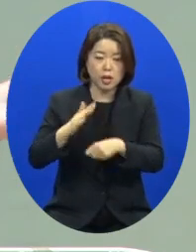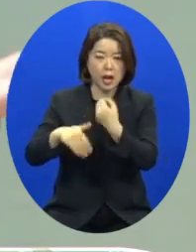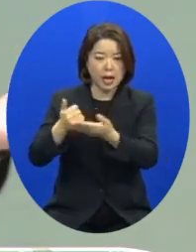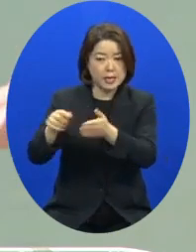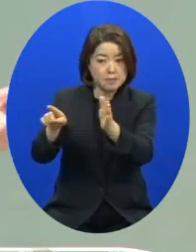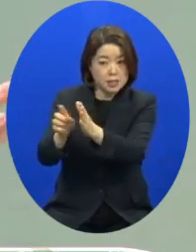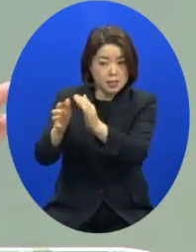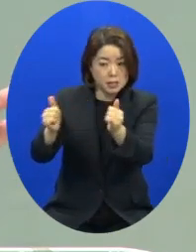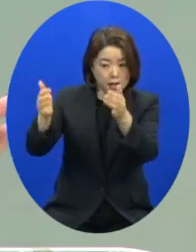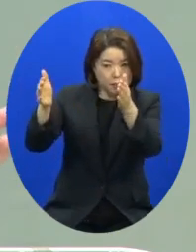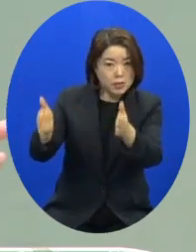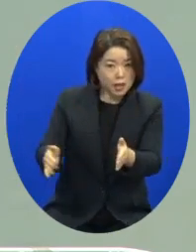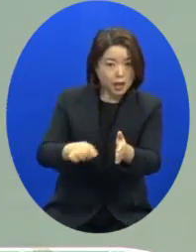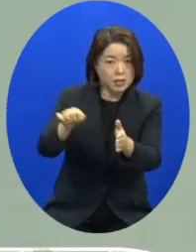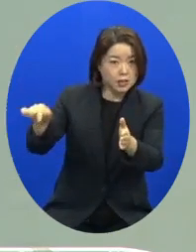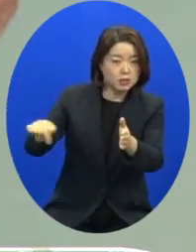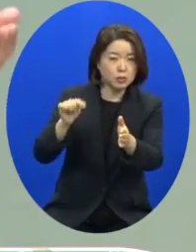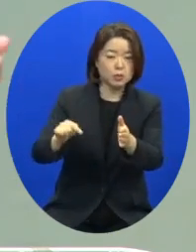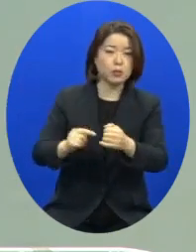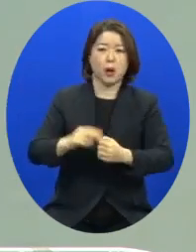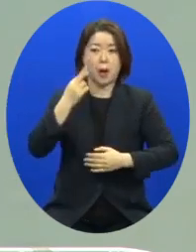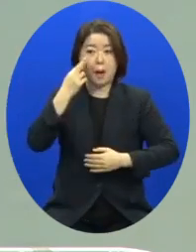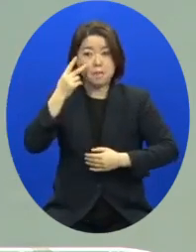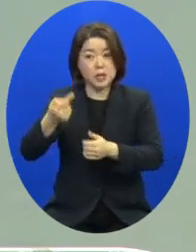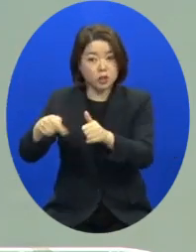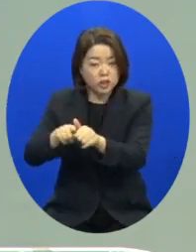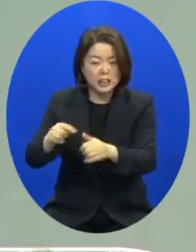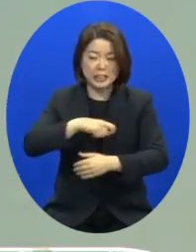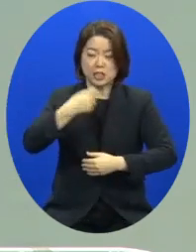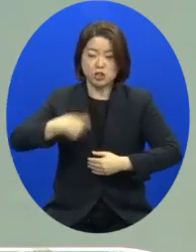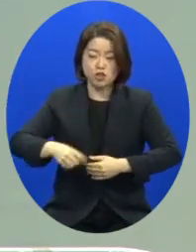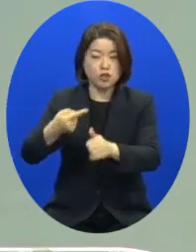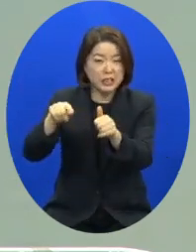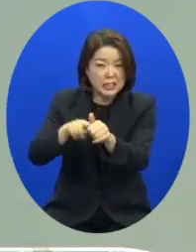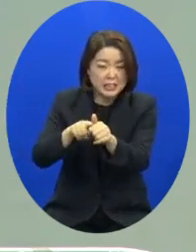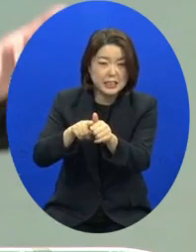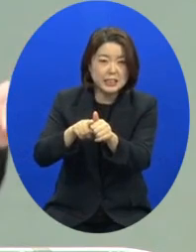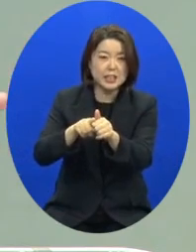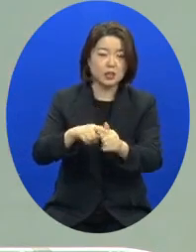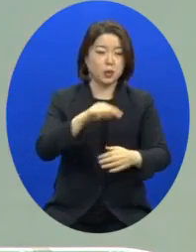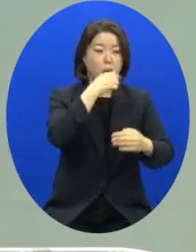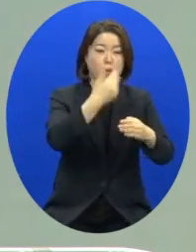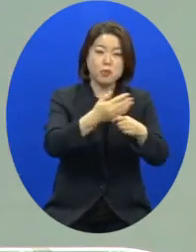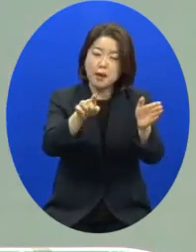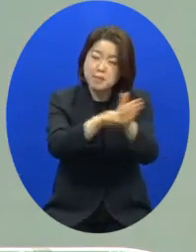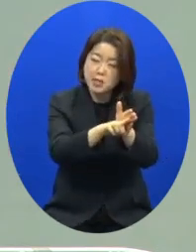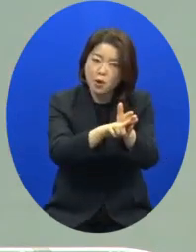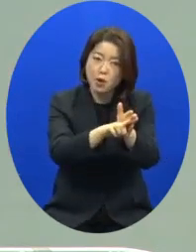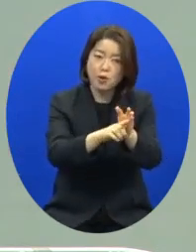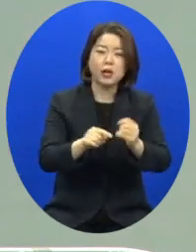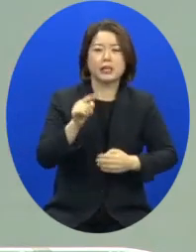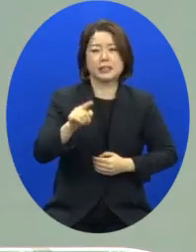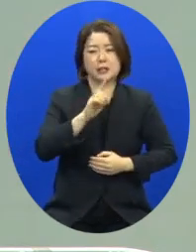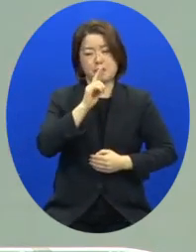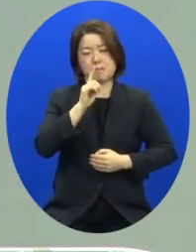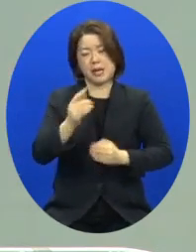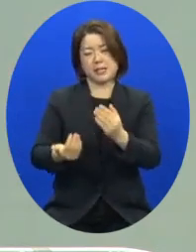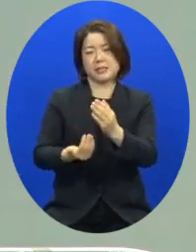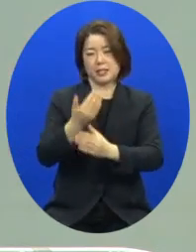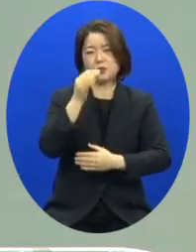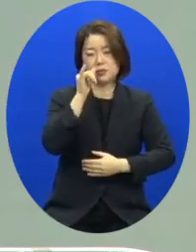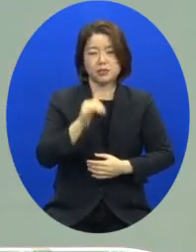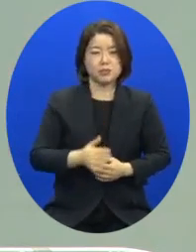믿는다는 사람들 사이에도 미국을 의지해야 된다, 중국을 의지해야 된다, 북한을 믿어야 된다 이런 말이 나오는